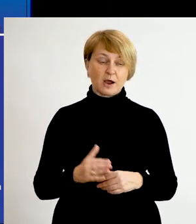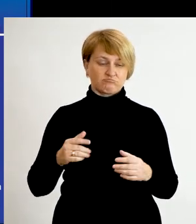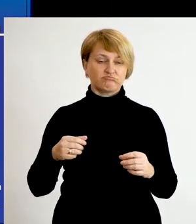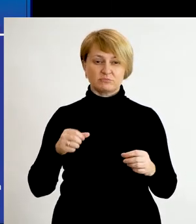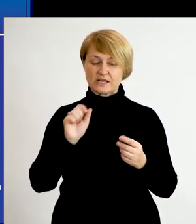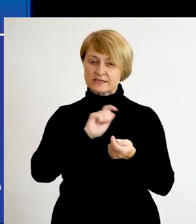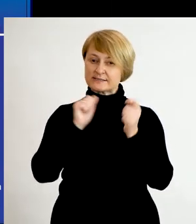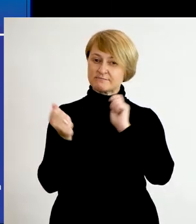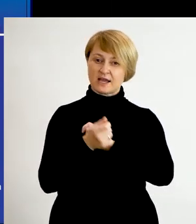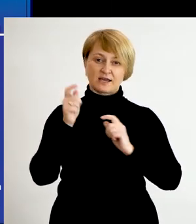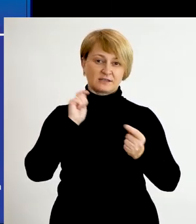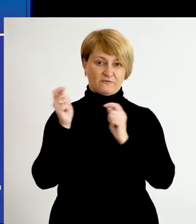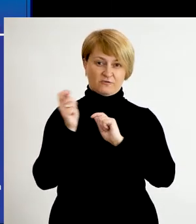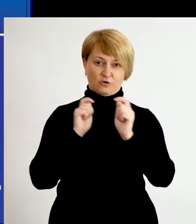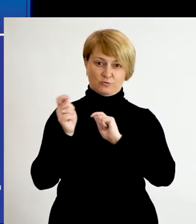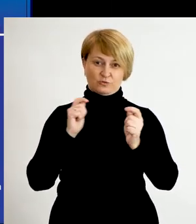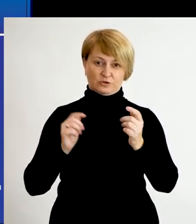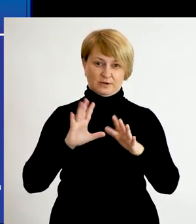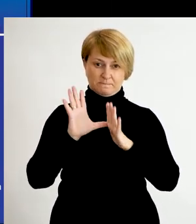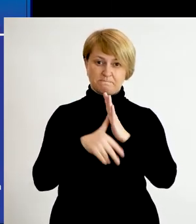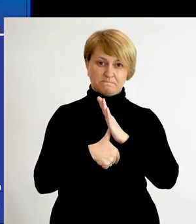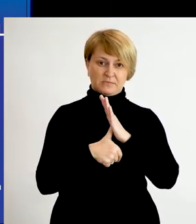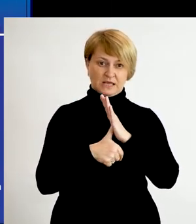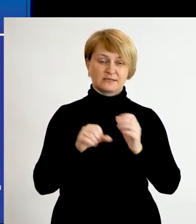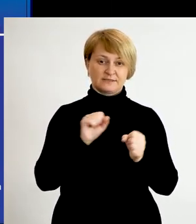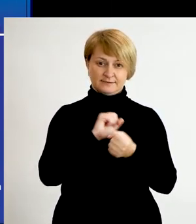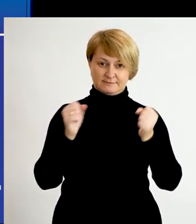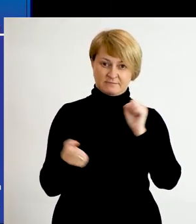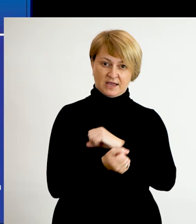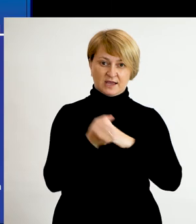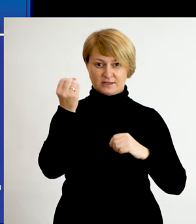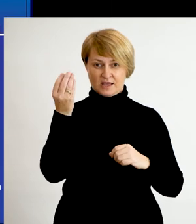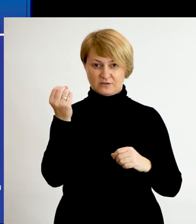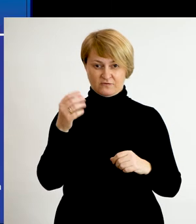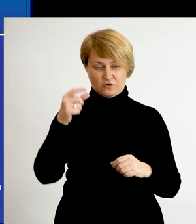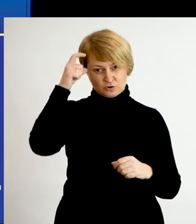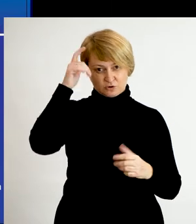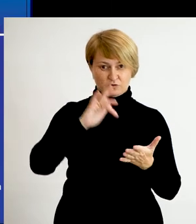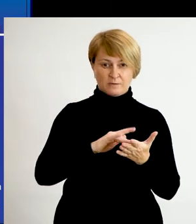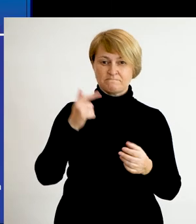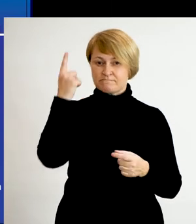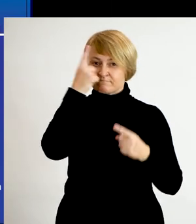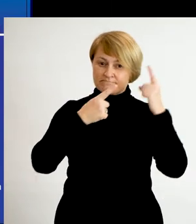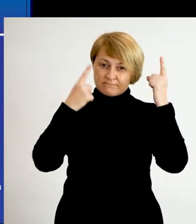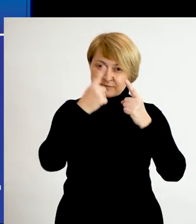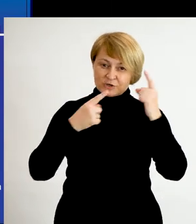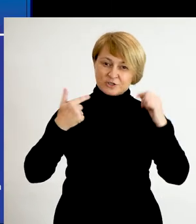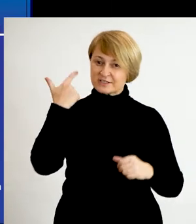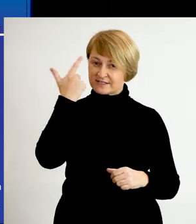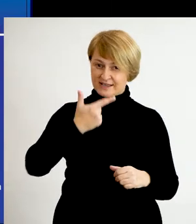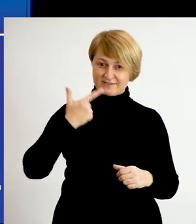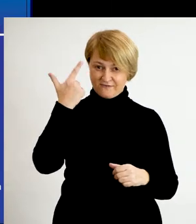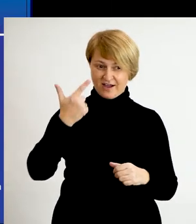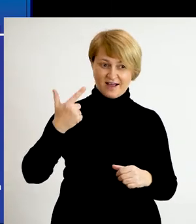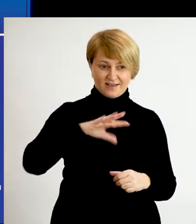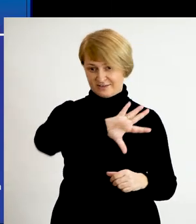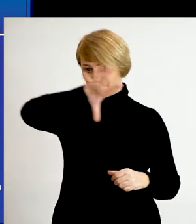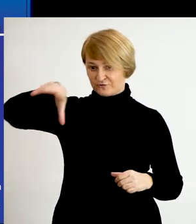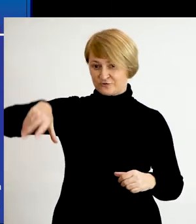się przez miasto, włącznie również ze zmianą przy Dworcu Głównym. Myślę, że za dwa lata czeka nas troszeczkę